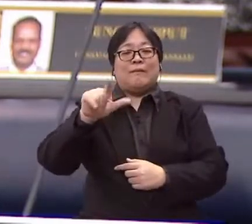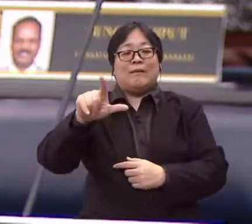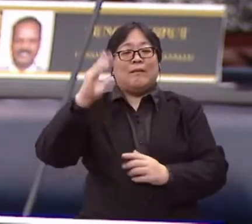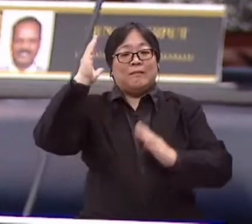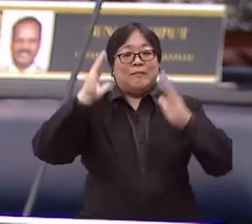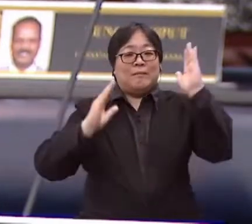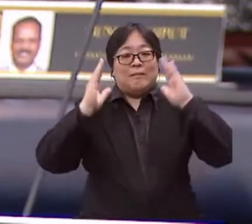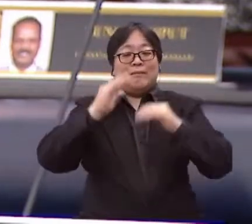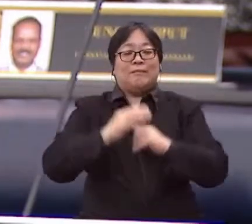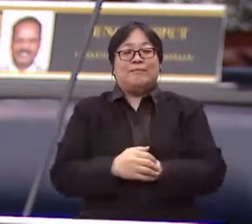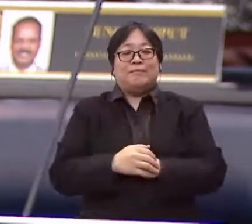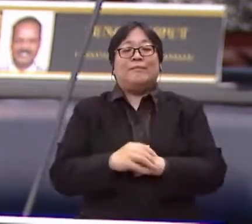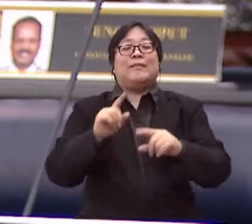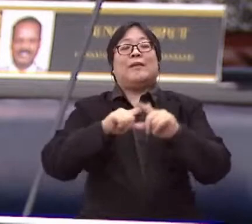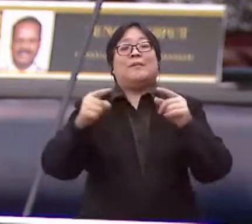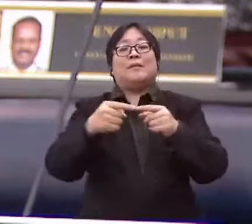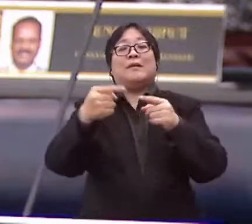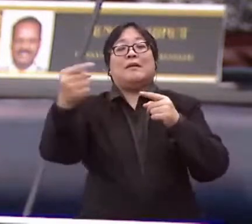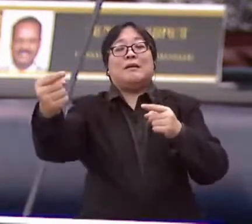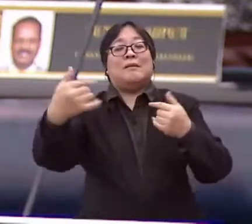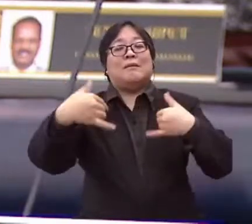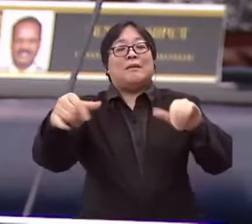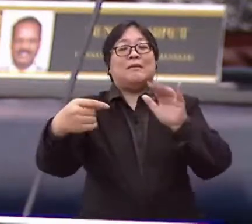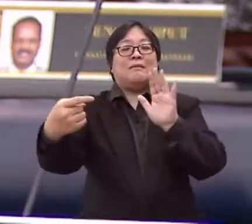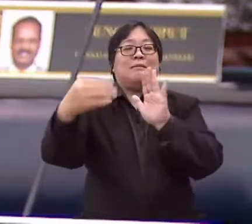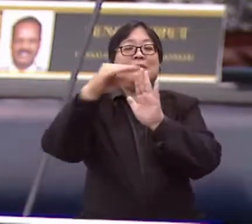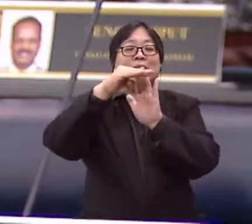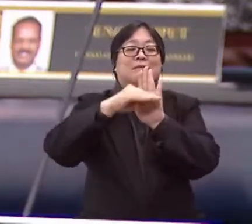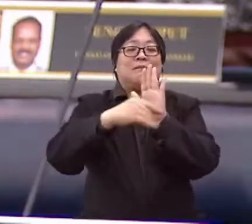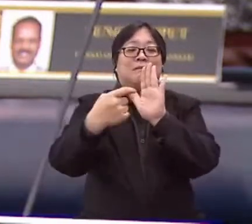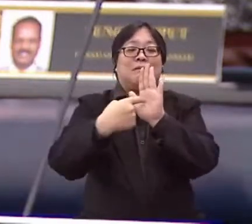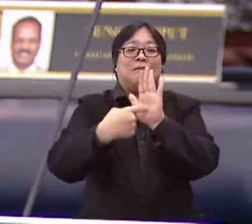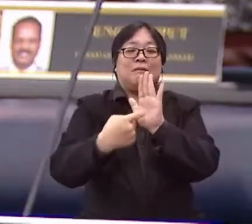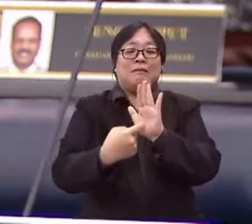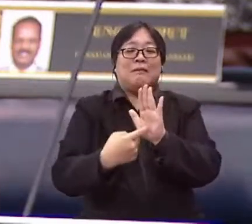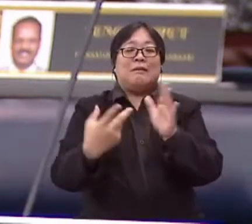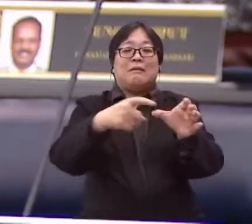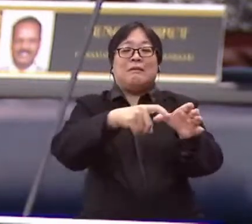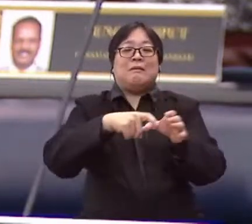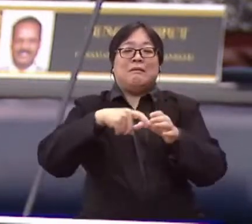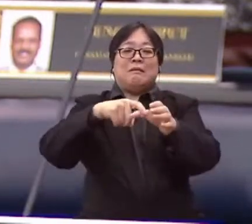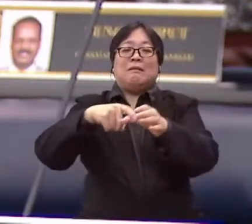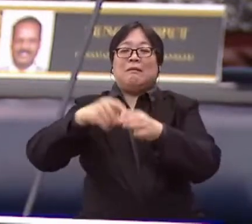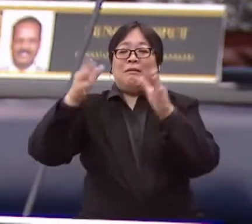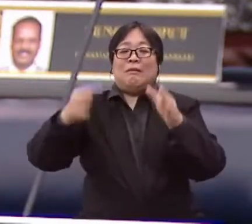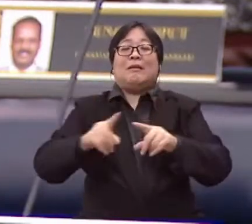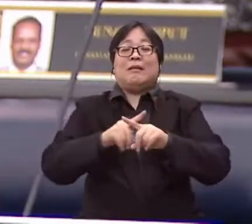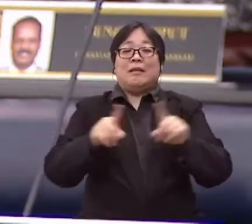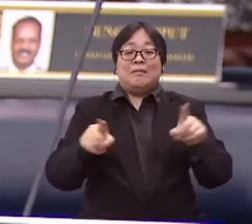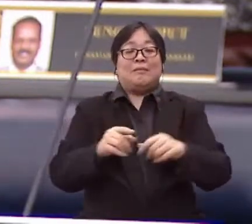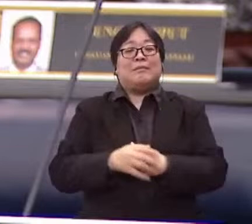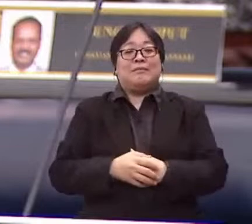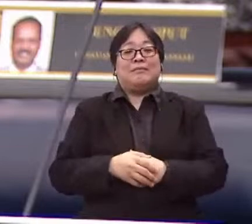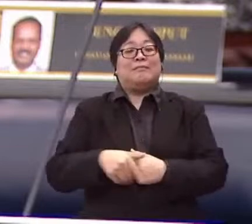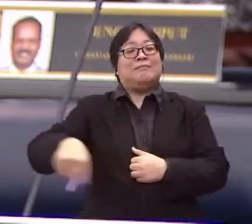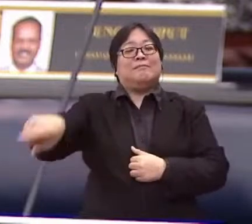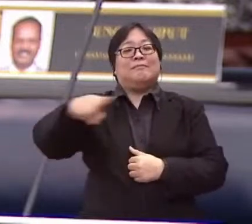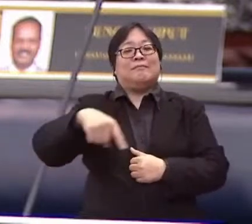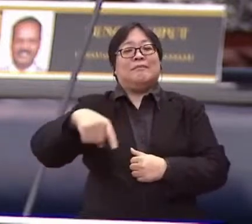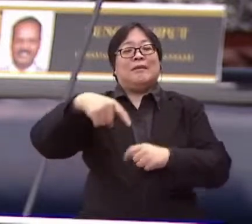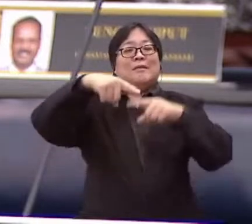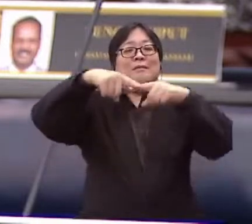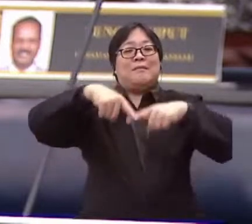Malang ya pihak sebelah sana masih membuat tuntutan hanya untuk memancing Unti Padahal mereka telah